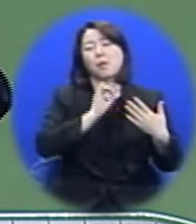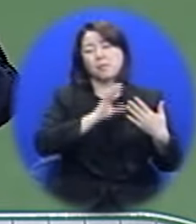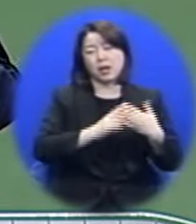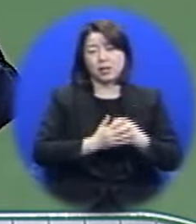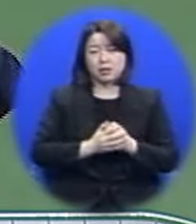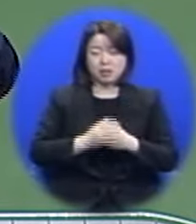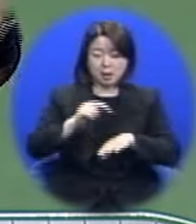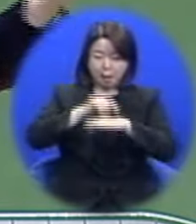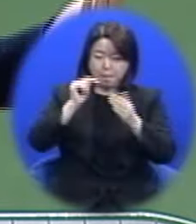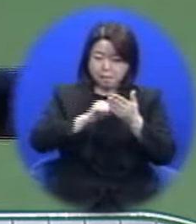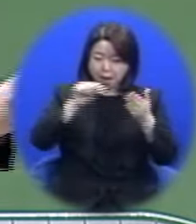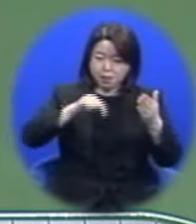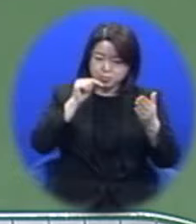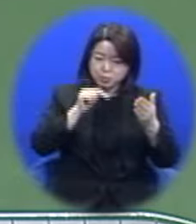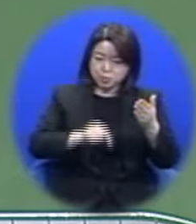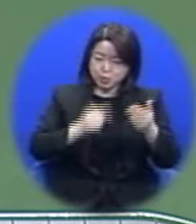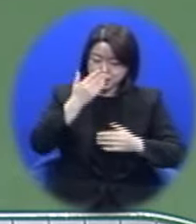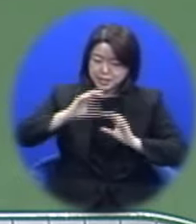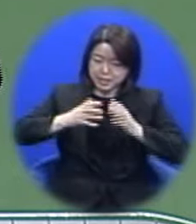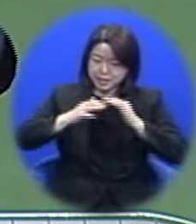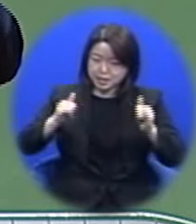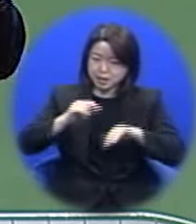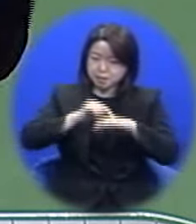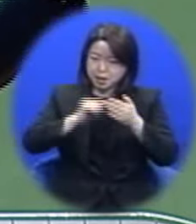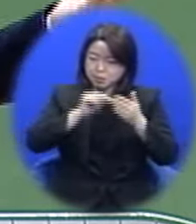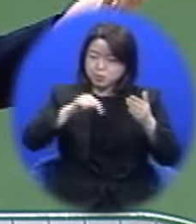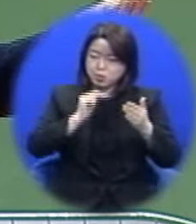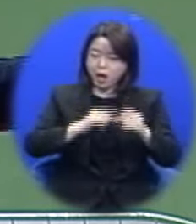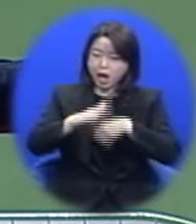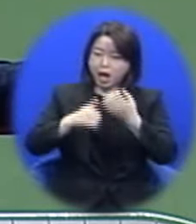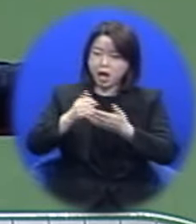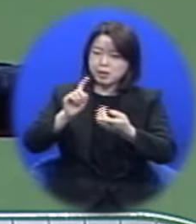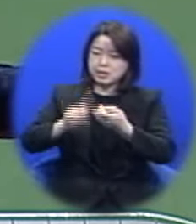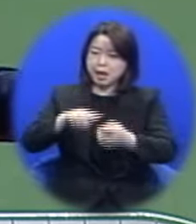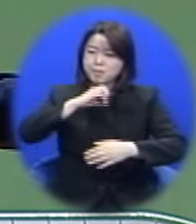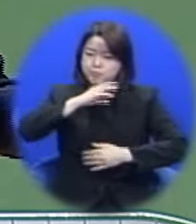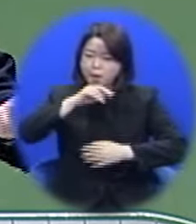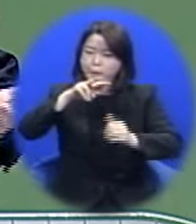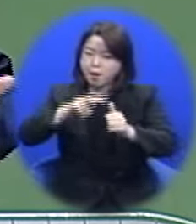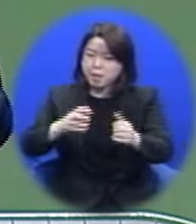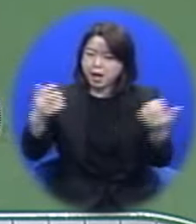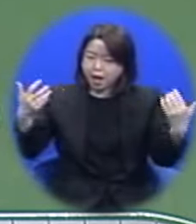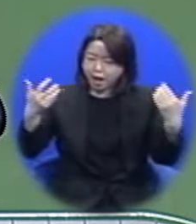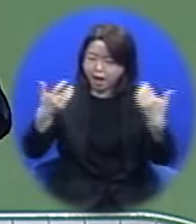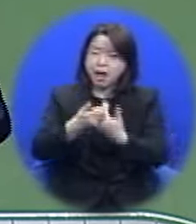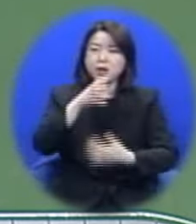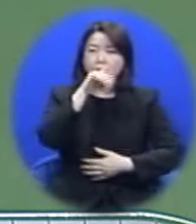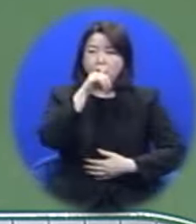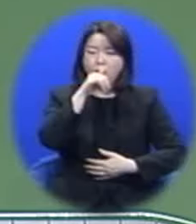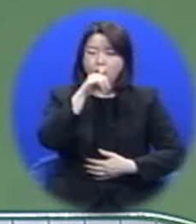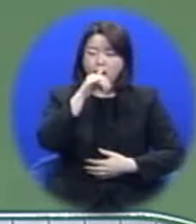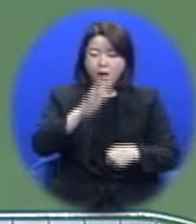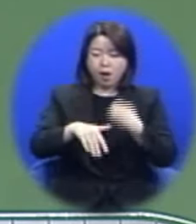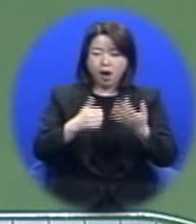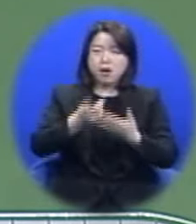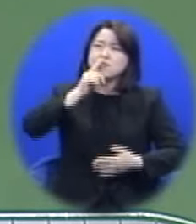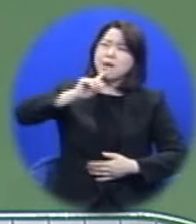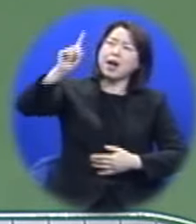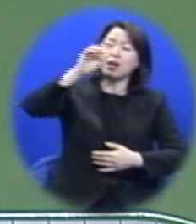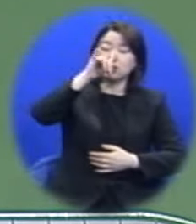그리고 마음속에 이스라엘 백성들의 마음속에 하나님에 대한 불평과 원망만 가득하고 하나님께 대들기도